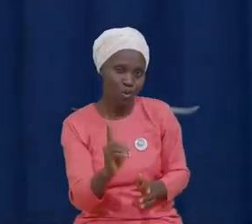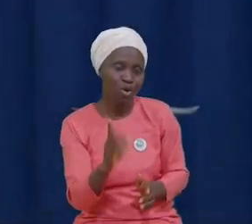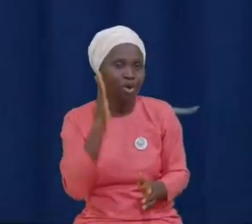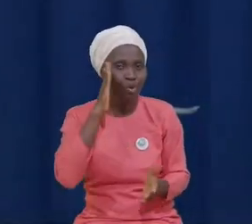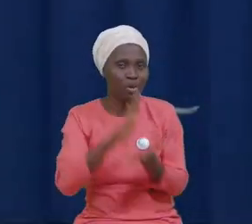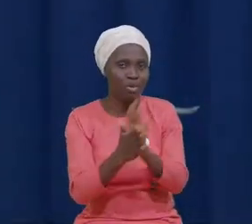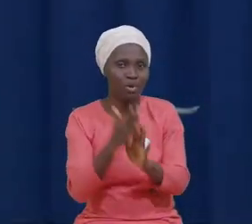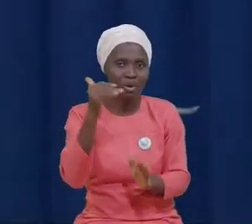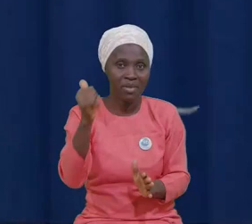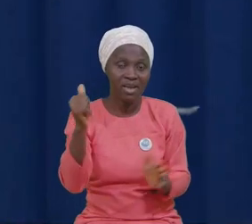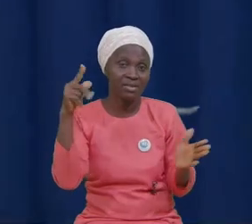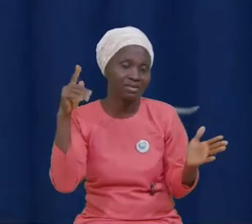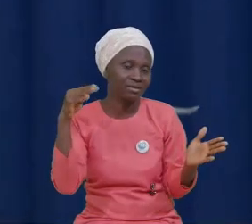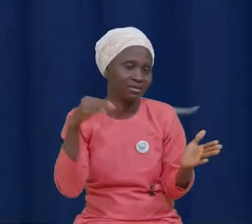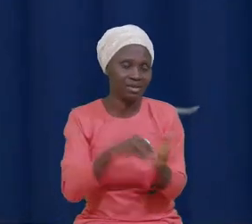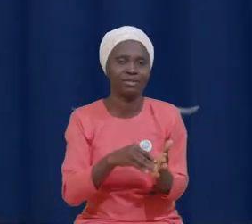millier.